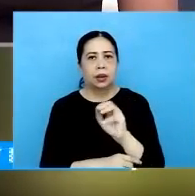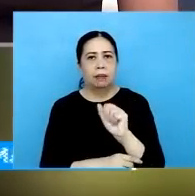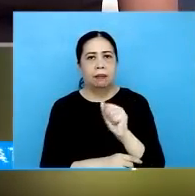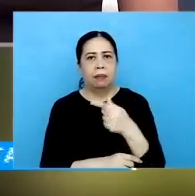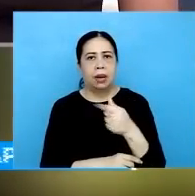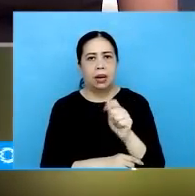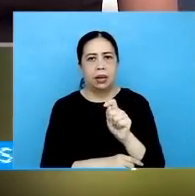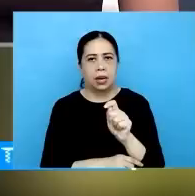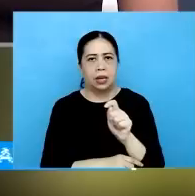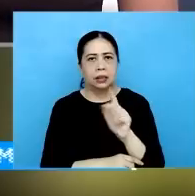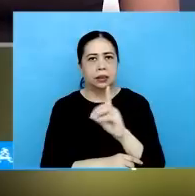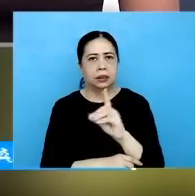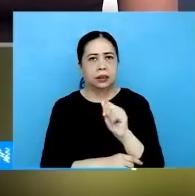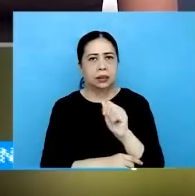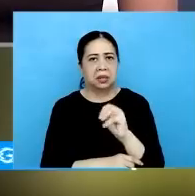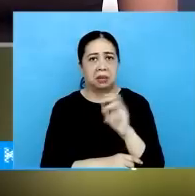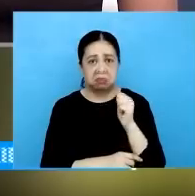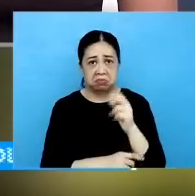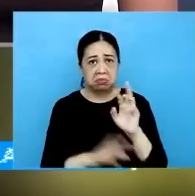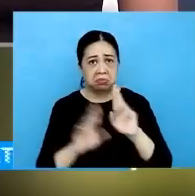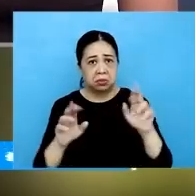tayong magpakawala na ng tubig?